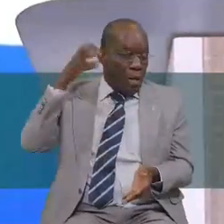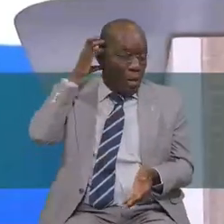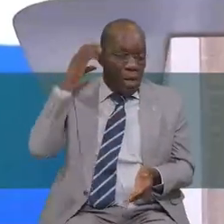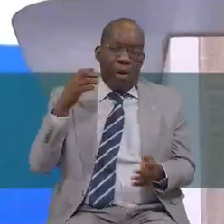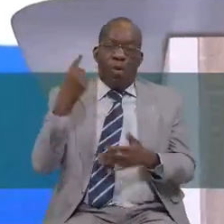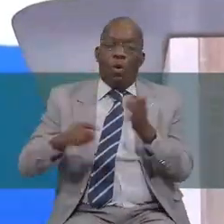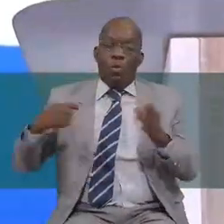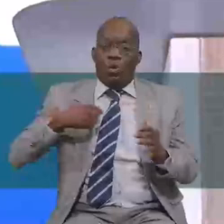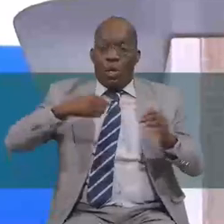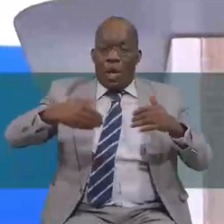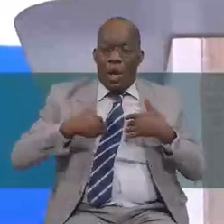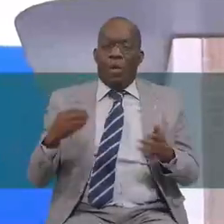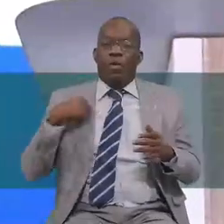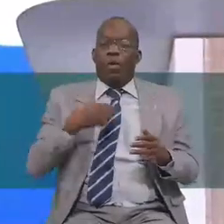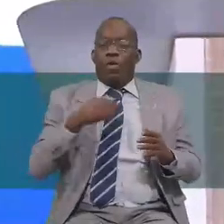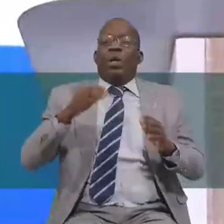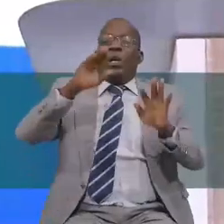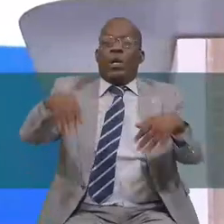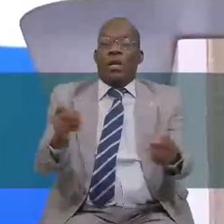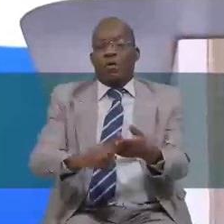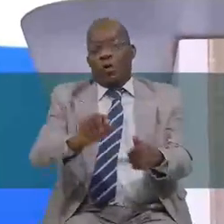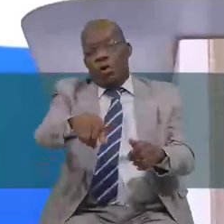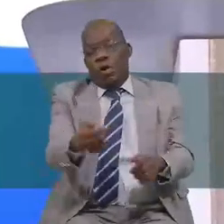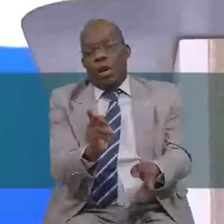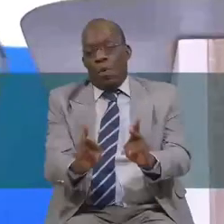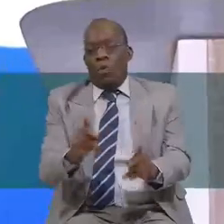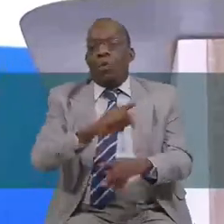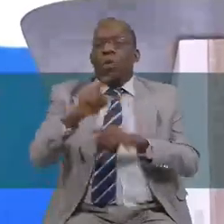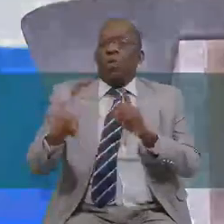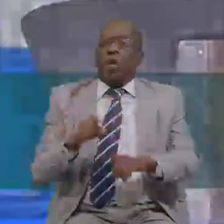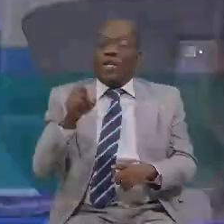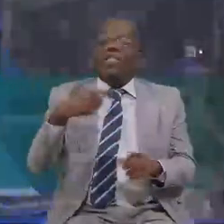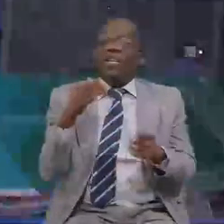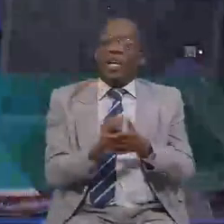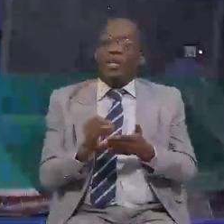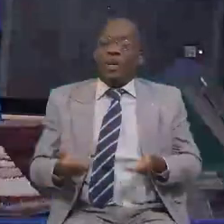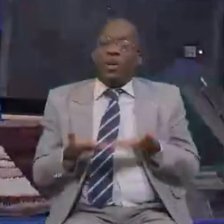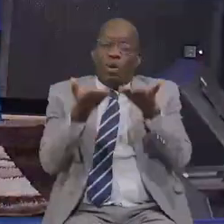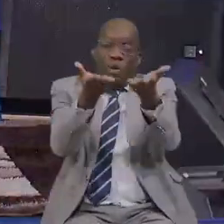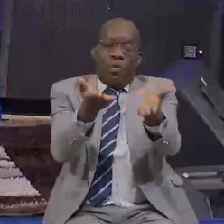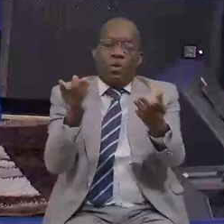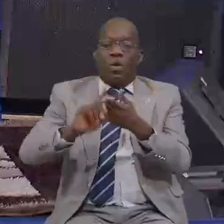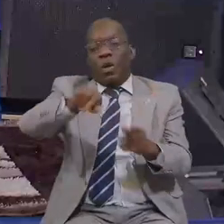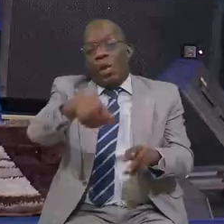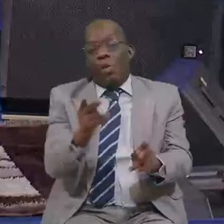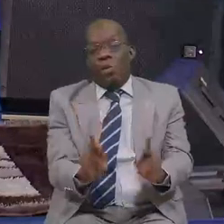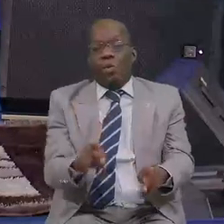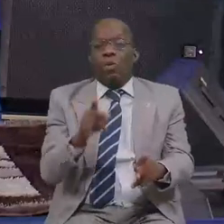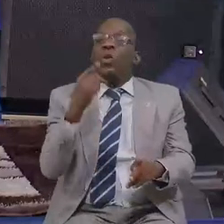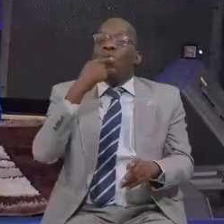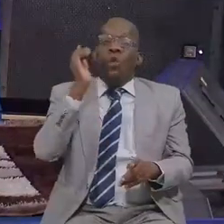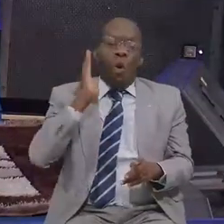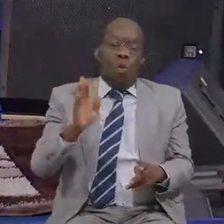transmettre à d'autres personnes. » Confie-le à des hommes fidèles qui soient capables de l'enseigner aussi